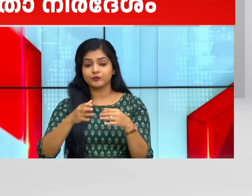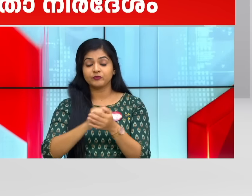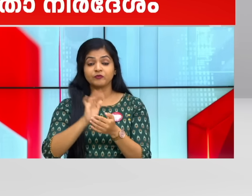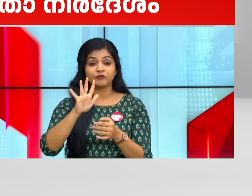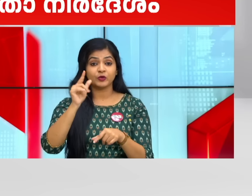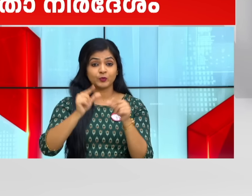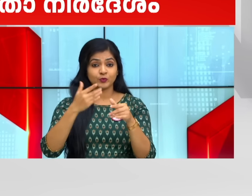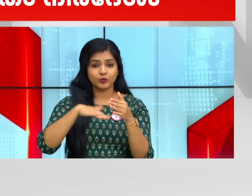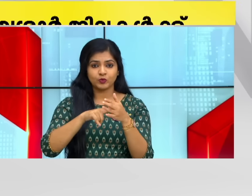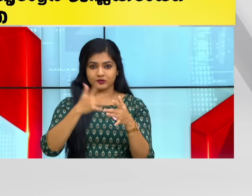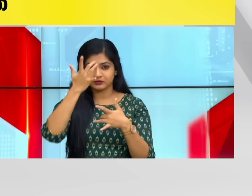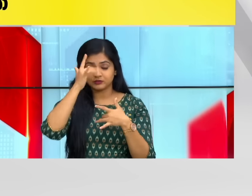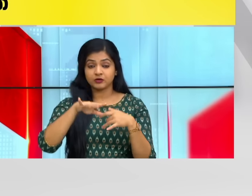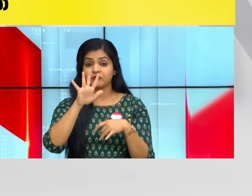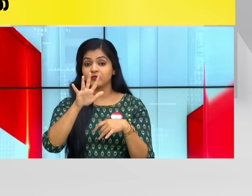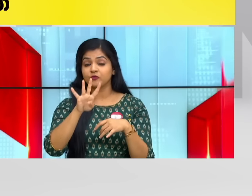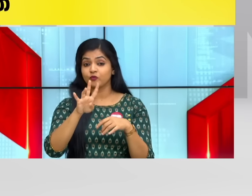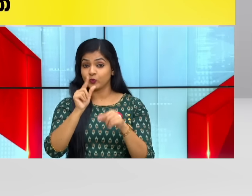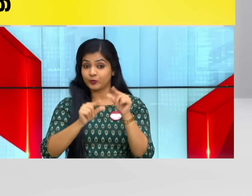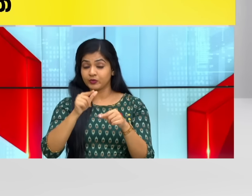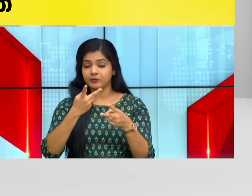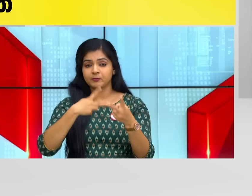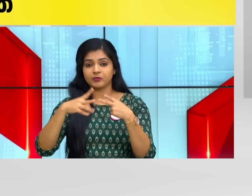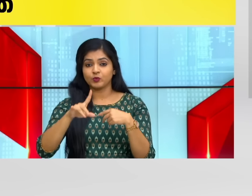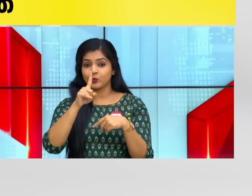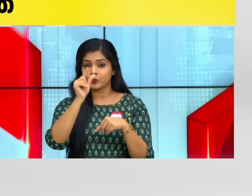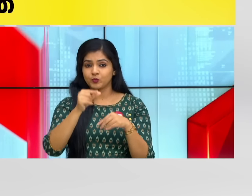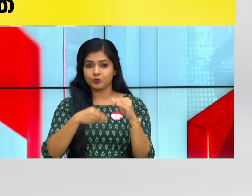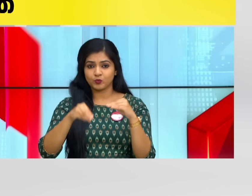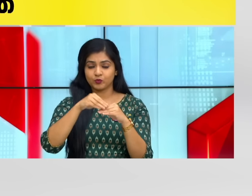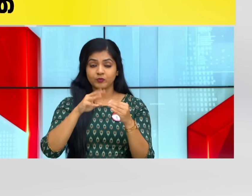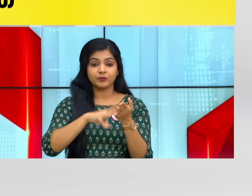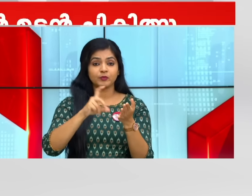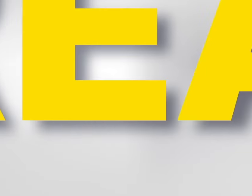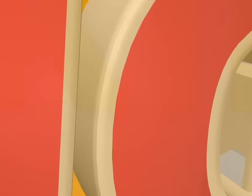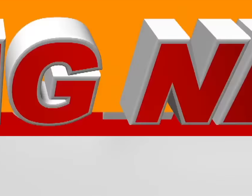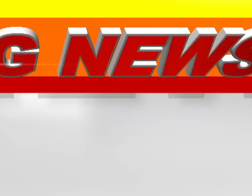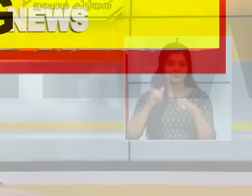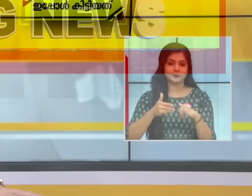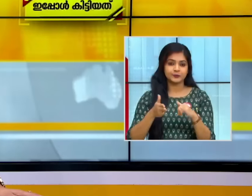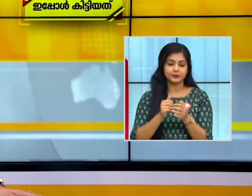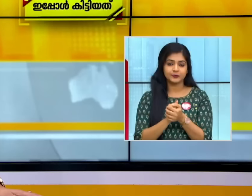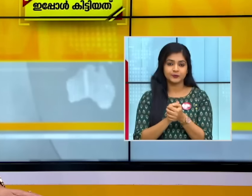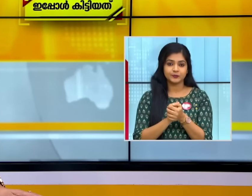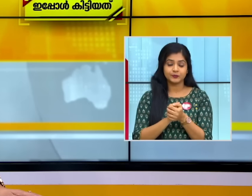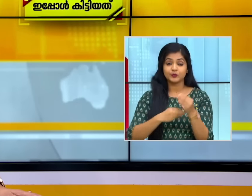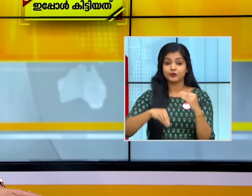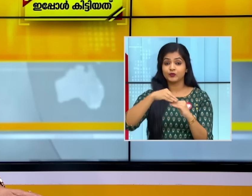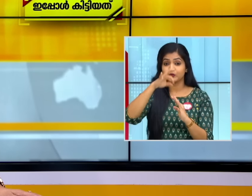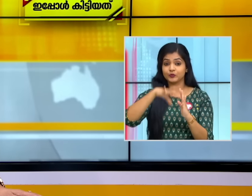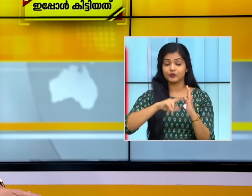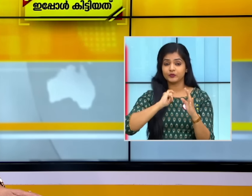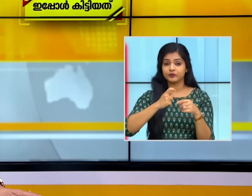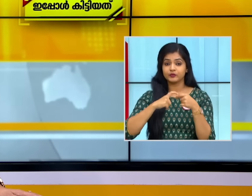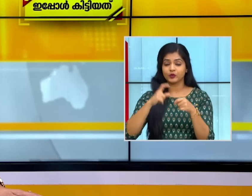4 പേർ ഓൾറെഡി വീട്ടിൽ തിരിച്ചു പോയി, ഒന്നും പ്രശ്നമില്ല. പിന്നെ ഒരു ആൾ ഇപ്പോൾ മെഡിക്കൽ കോളേജിൽ അഡ്മിറ്റഡ് ആണ്. വിവരങ്ങളുമായി രാഹുൽ